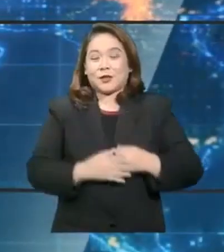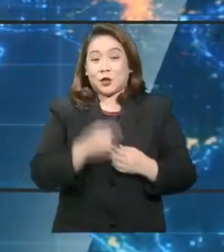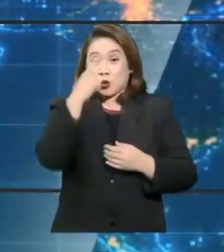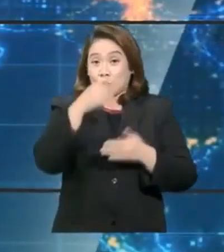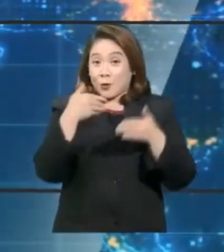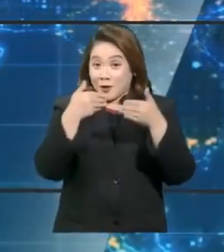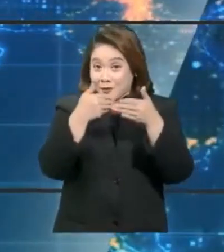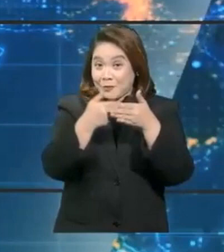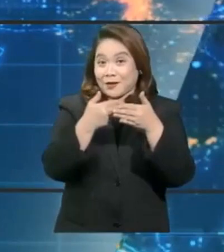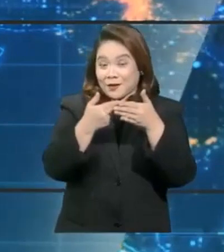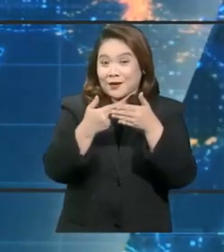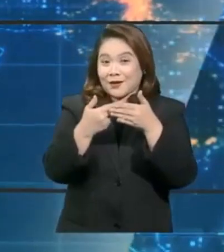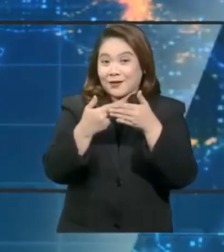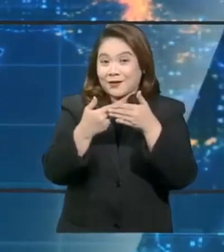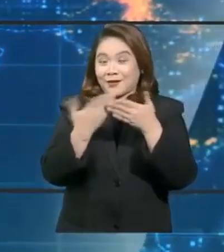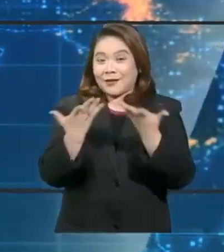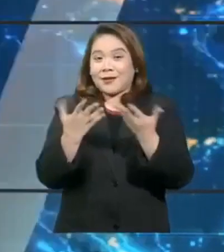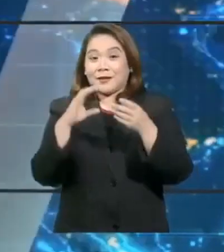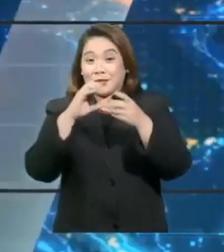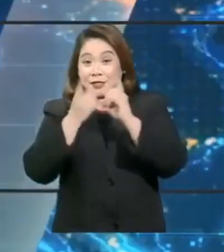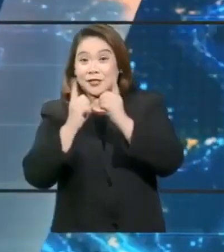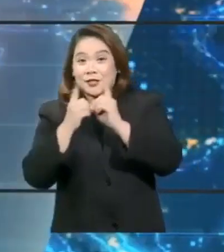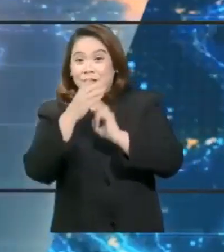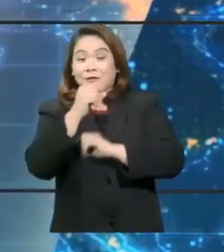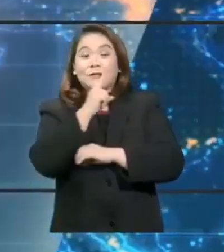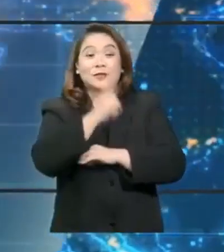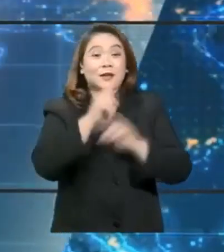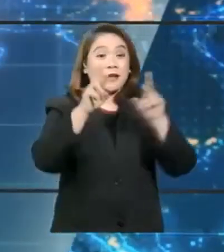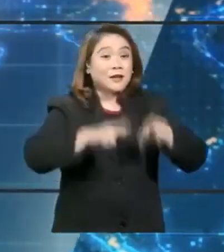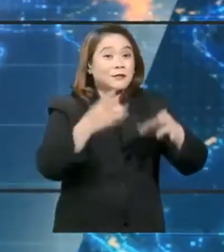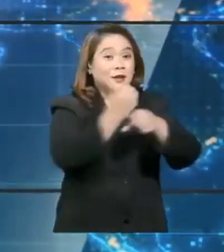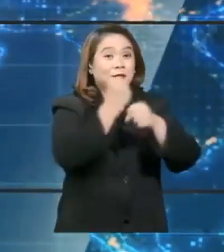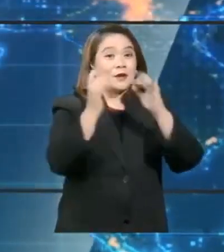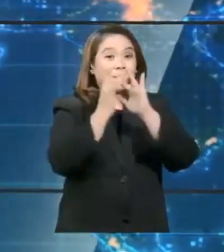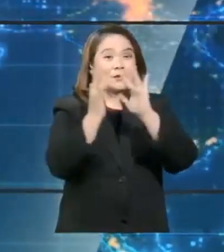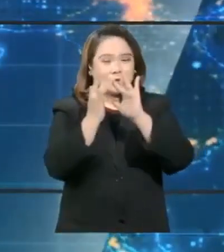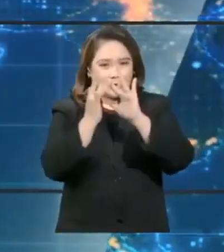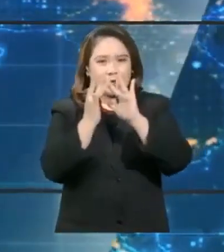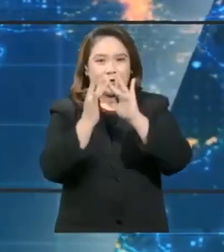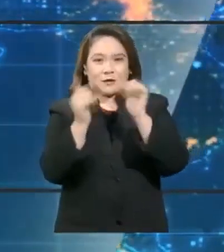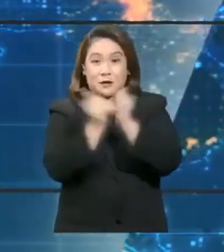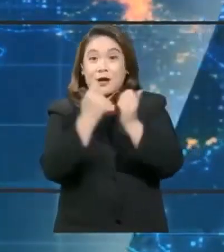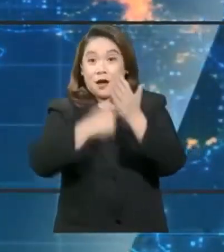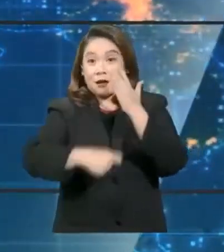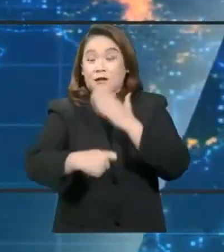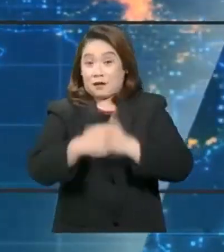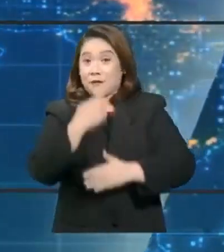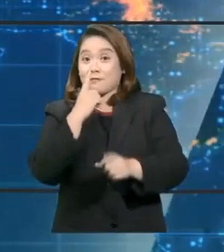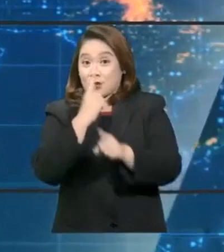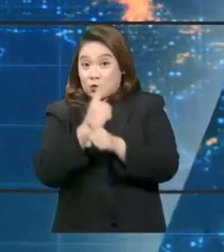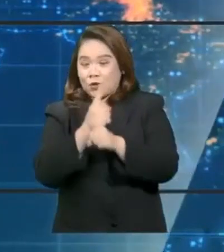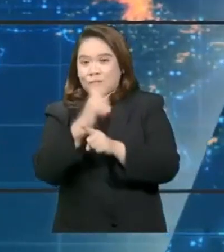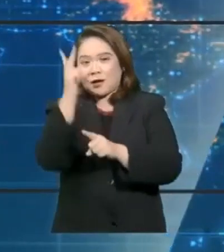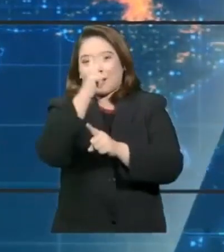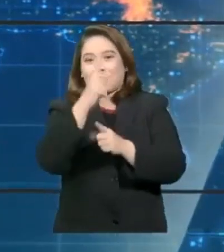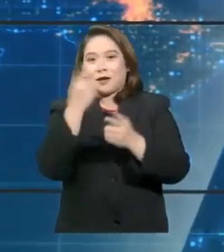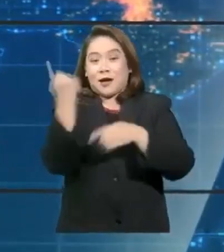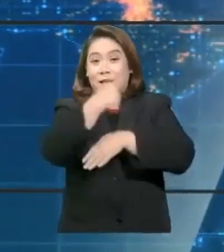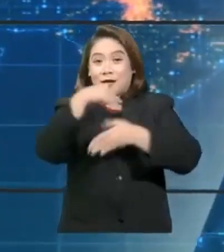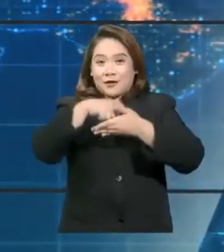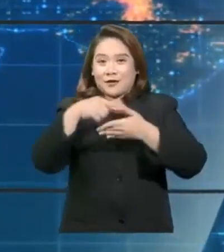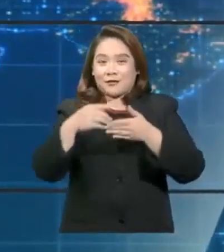bagi merapatkan curang digital serta memastikan rakyat mendapat internet berkualiti pada harga berpatutan kerajaan hari ini memperkenalkan